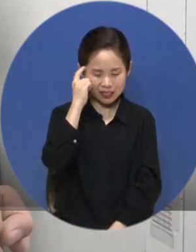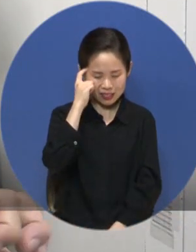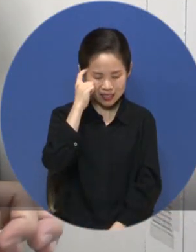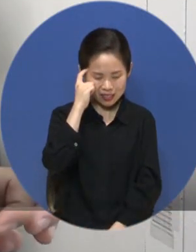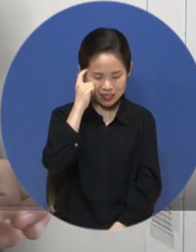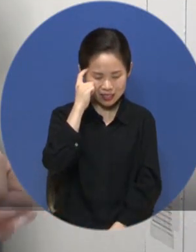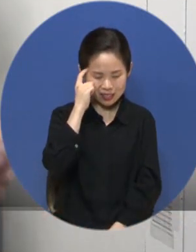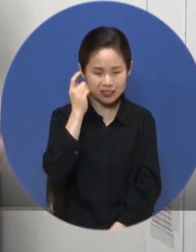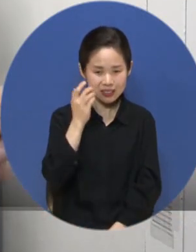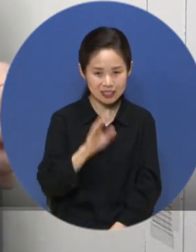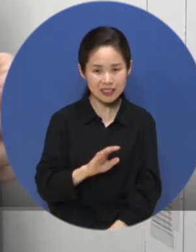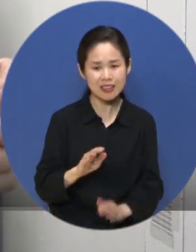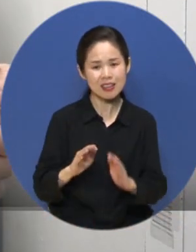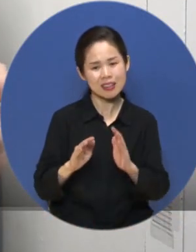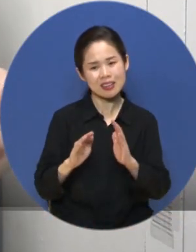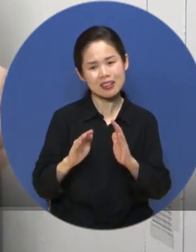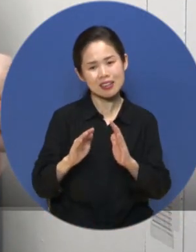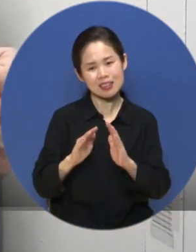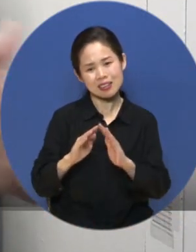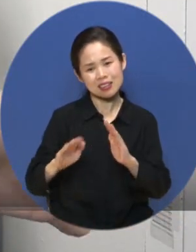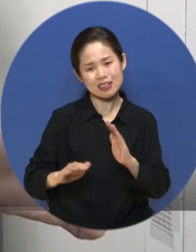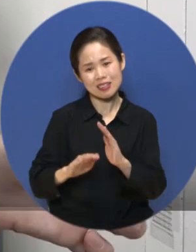알려고 그랬는데